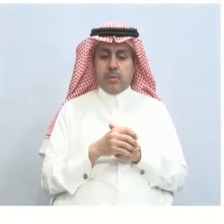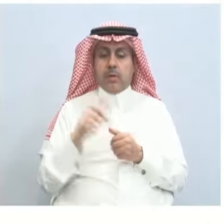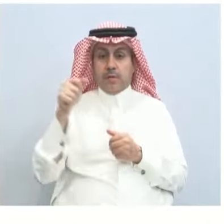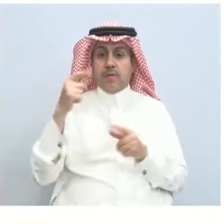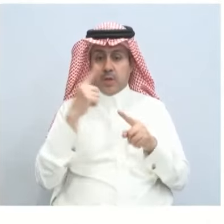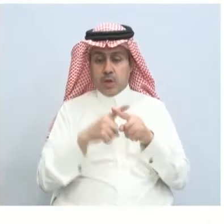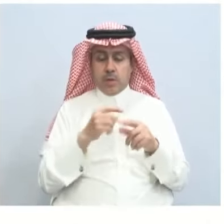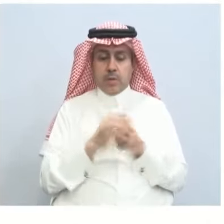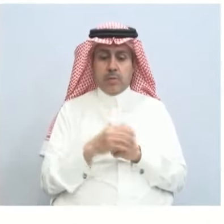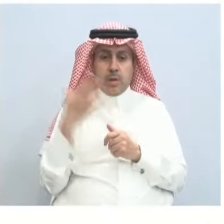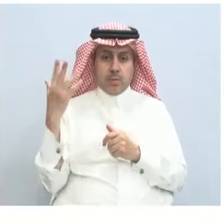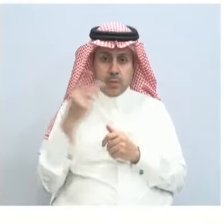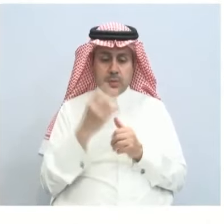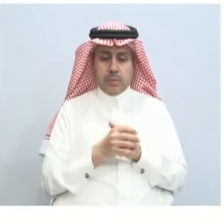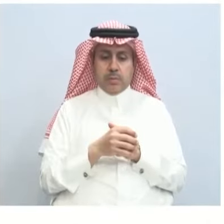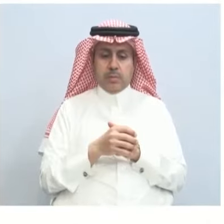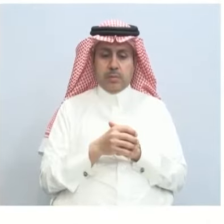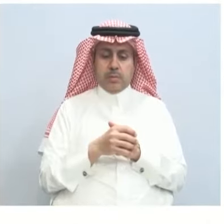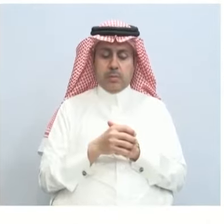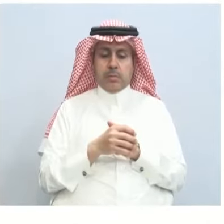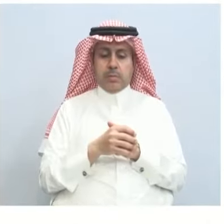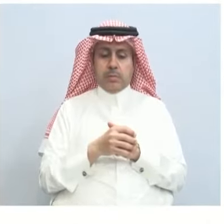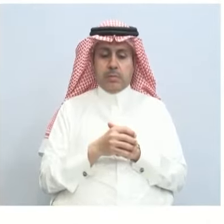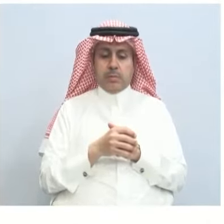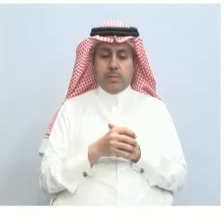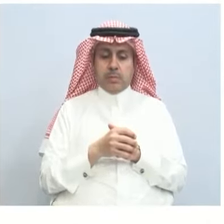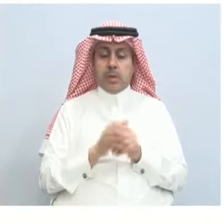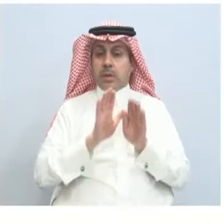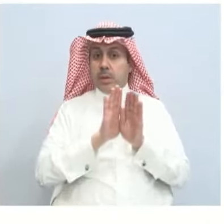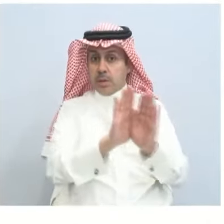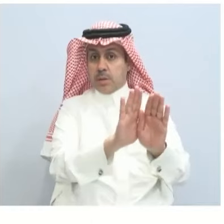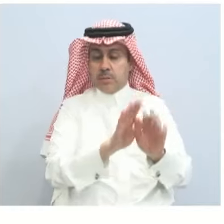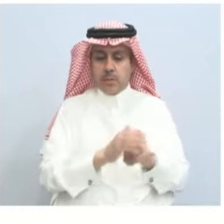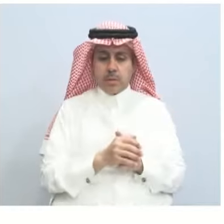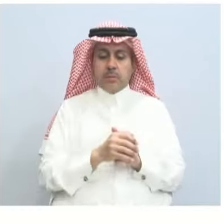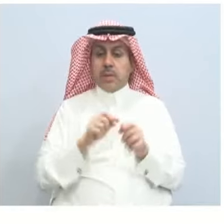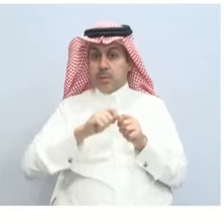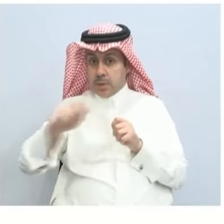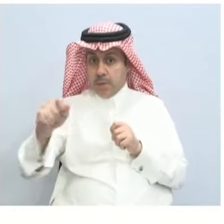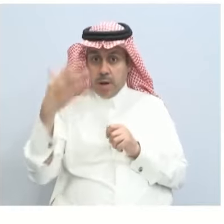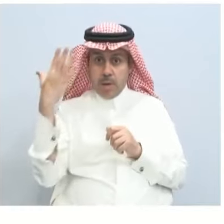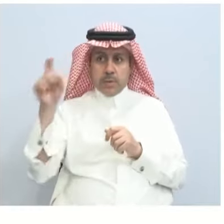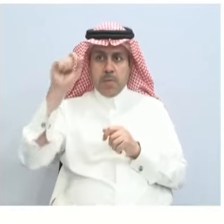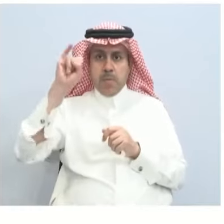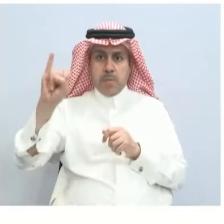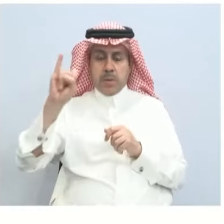ساين 25 هذه الصوره الاحداثيه للقوه اما الازاحه فازا مسافتها 5 متر واتجاهها اتجاه افقي